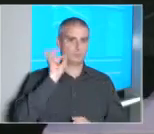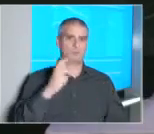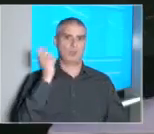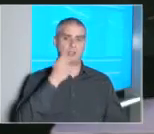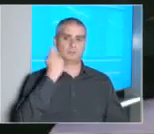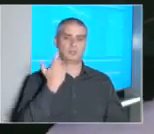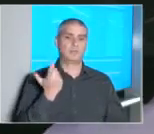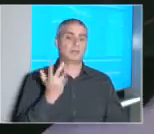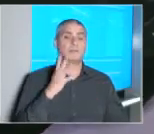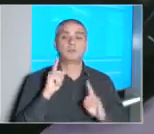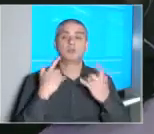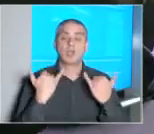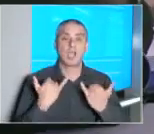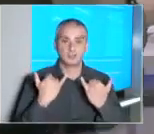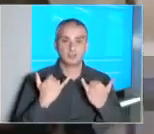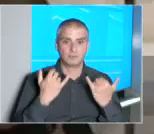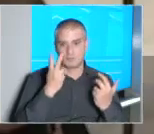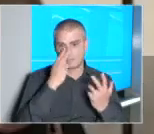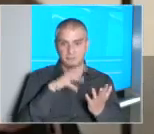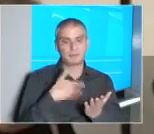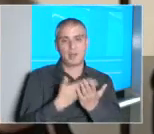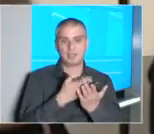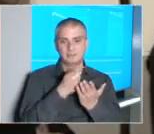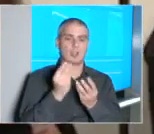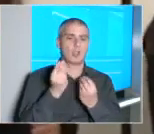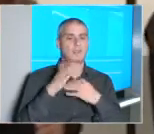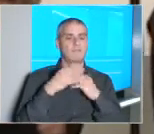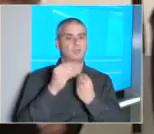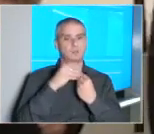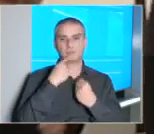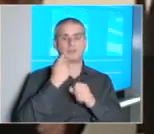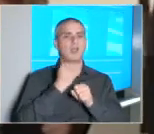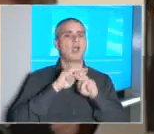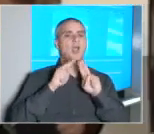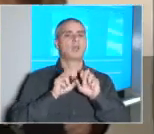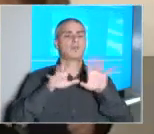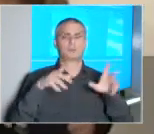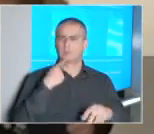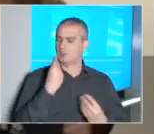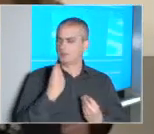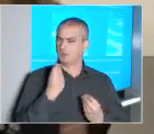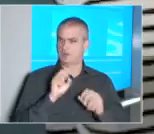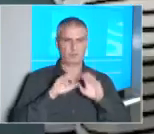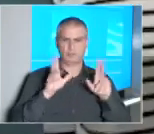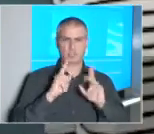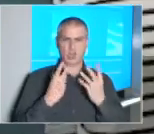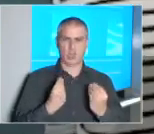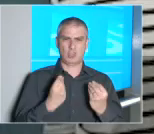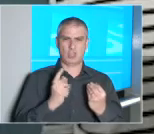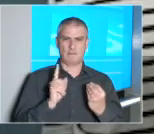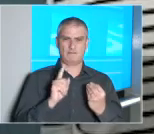התחבורה. אז מה שקורה כרגע שמנסים להציע לסמוטריץ' תיק נוסף, דיברו על תיק התפוצות, אבל אז נתניהו אמר, רגע, לא תפוצות זה לא טוב,